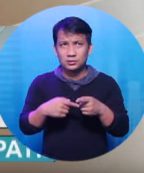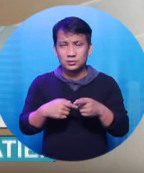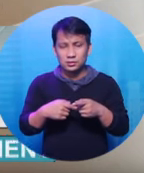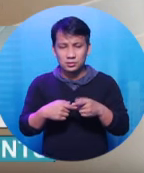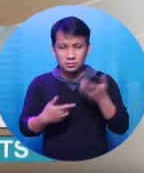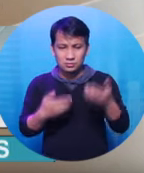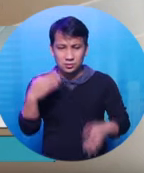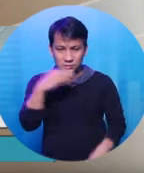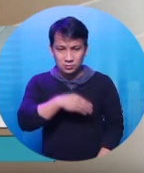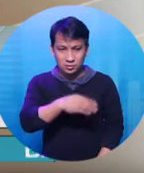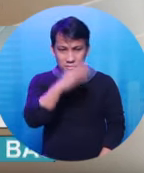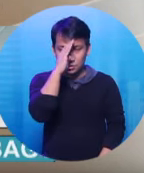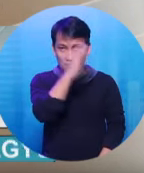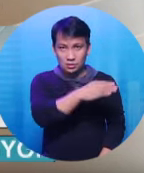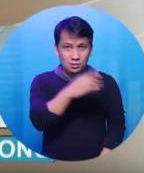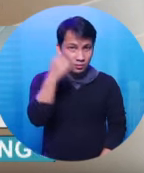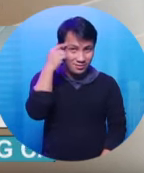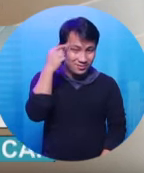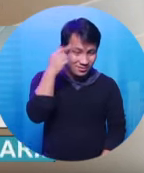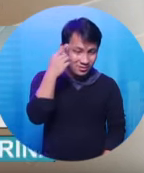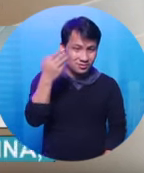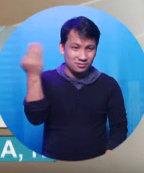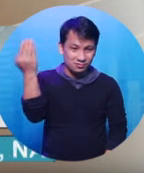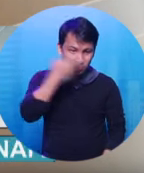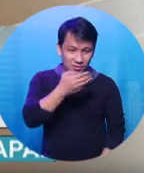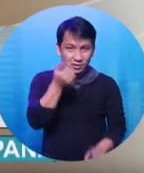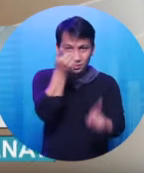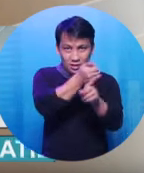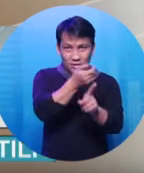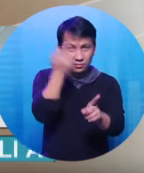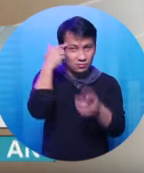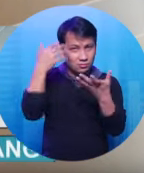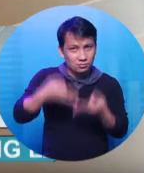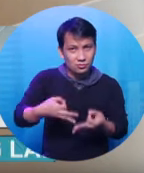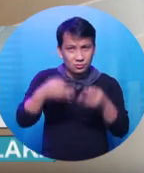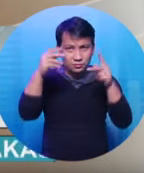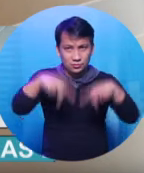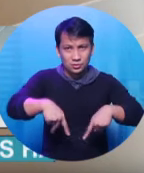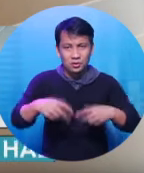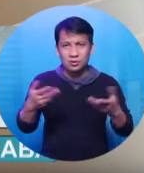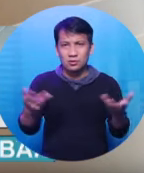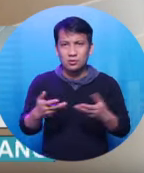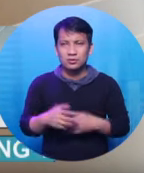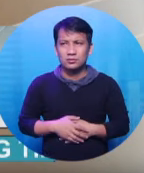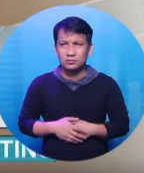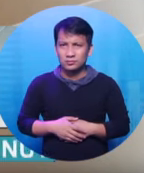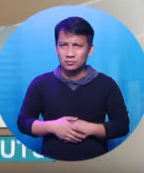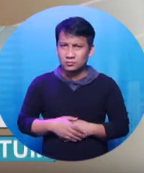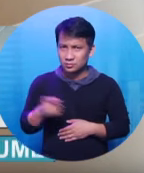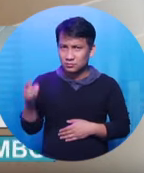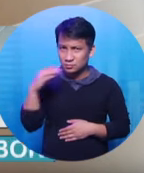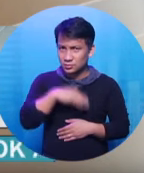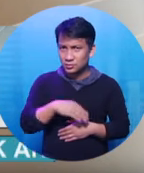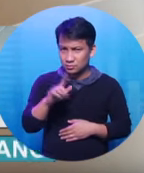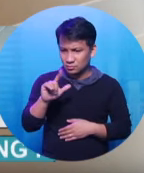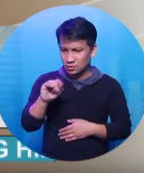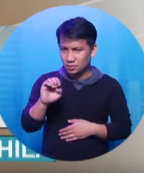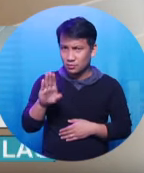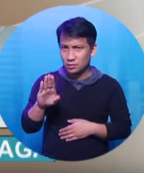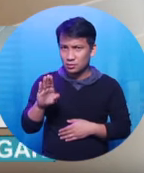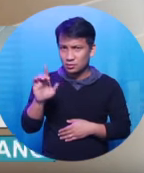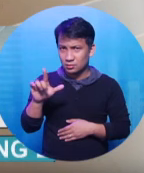niya yung thought, yung isip, yes, o delicate, yes, yung desisyon ng isang tao. Yes. Is that libelous as opposed to